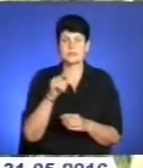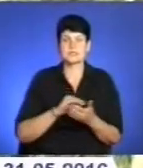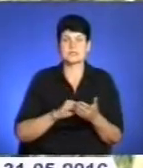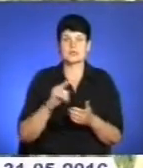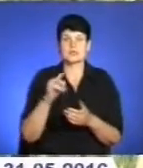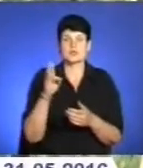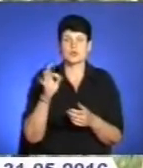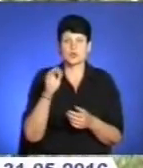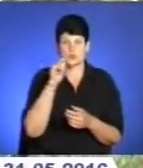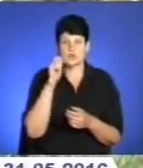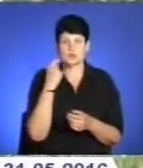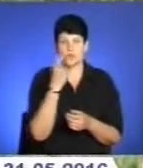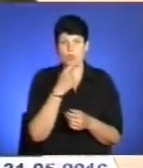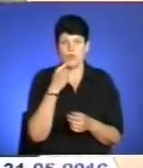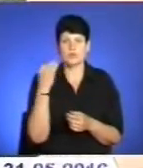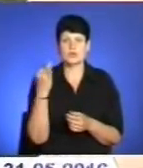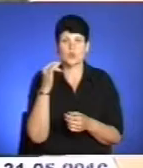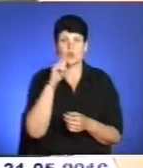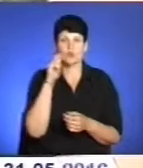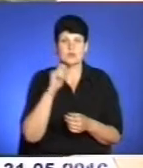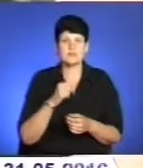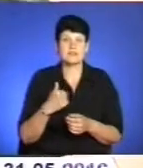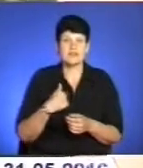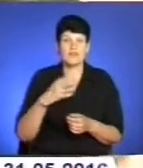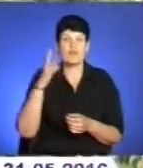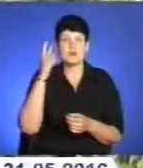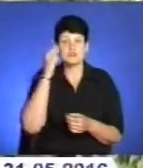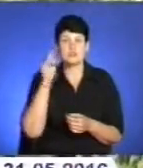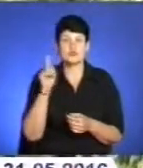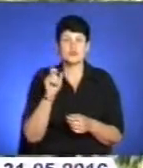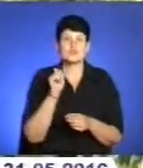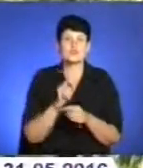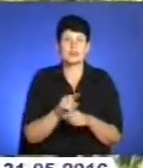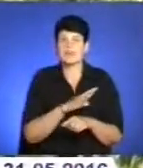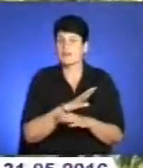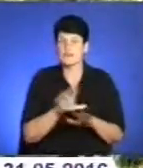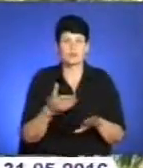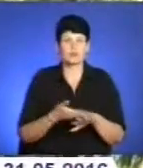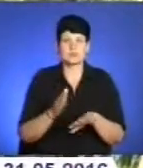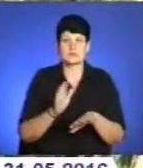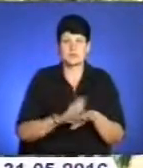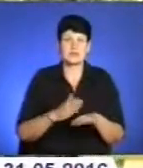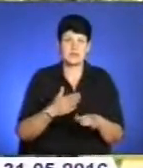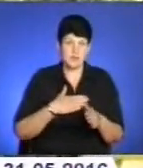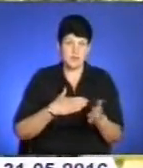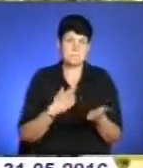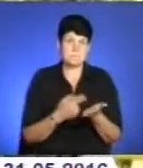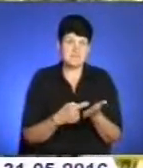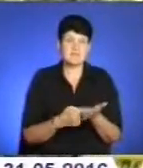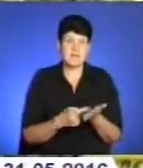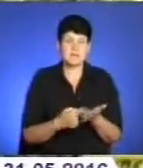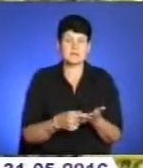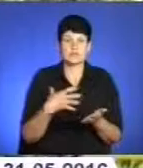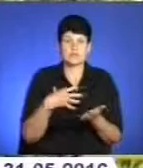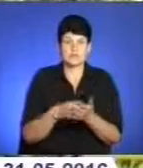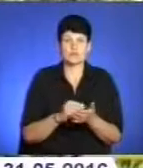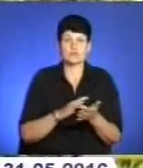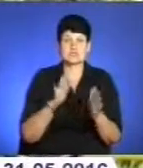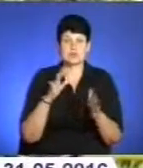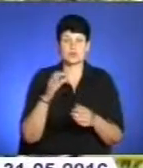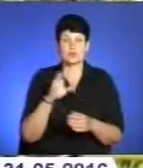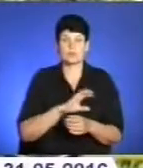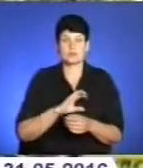після складання державної підсумкової атестації, у них виявилася срібна медаль, оскільки не дотягнули до цього рівня.